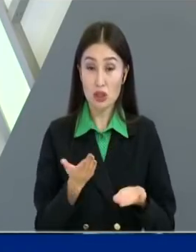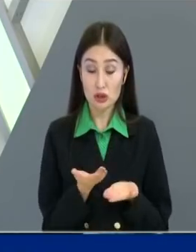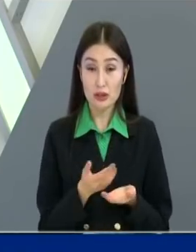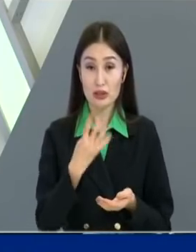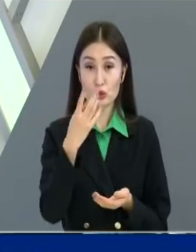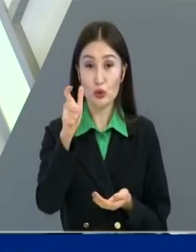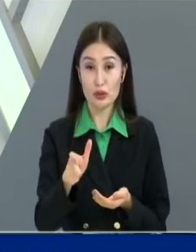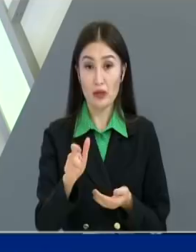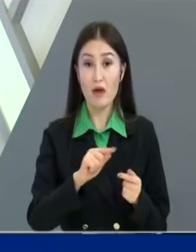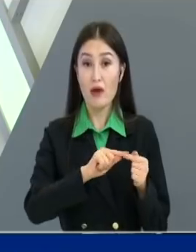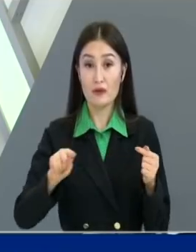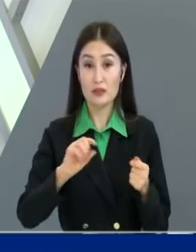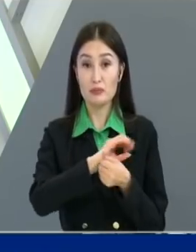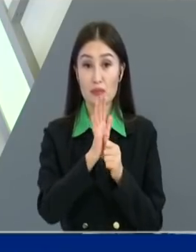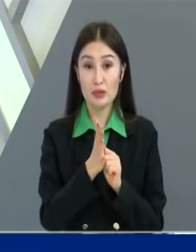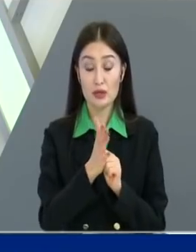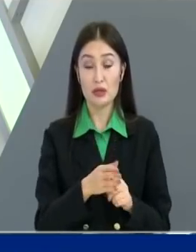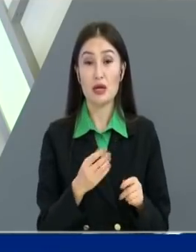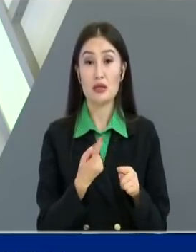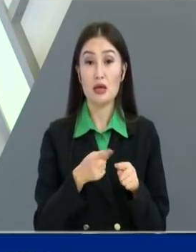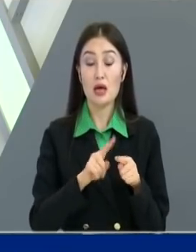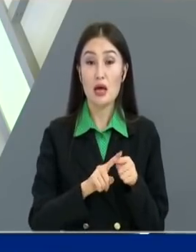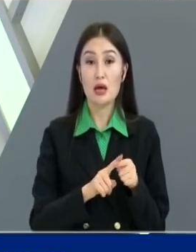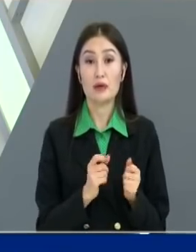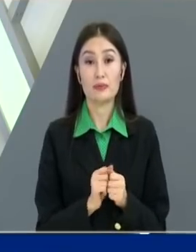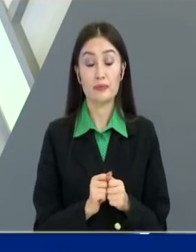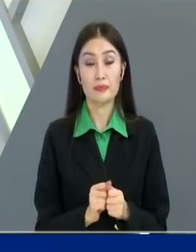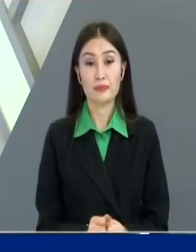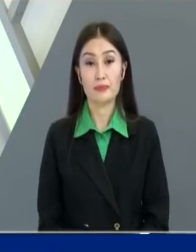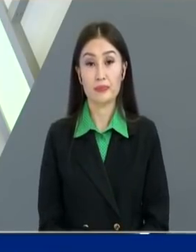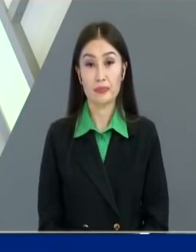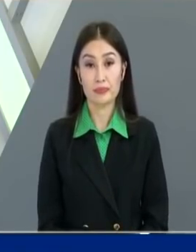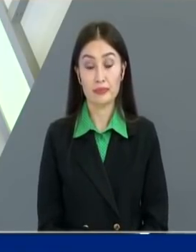же период от него умерли 1073.